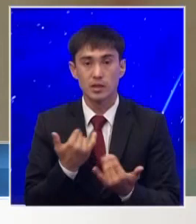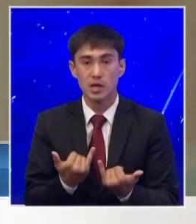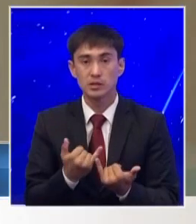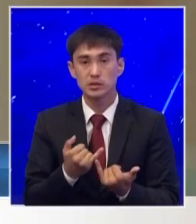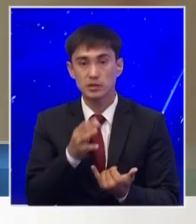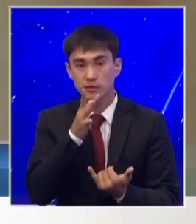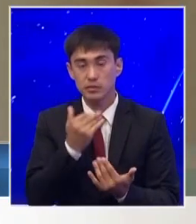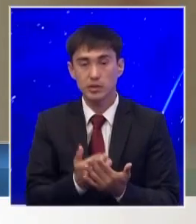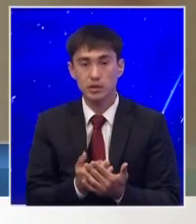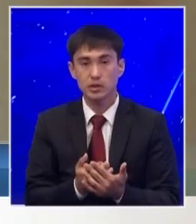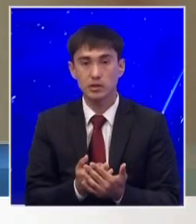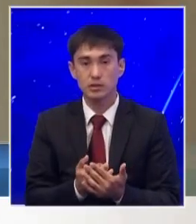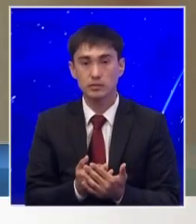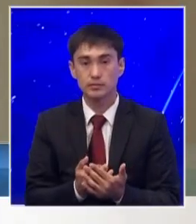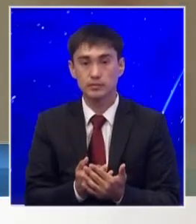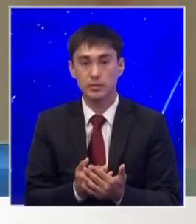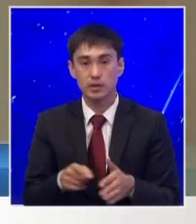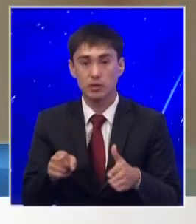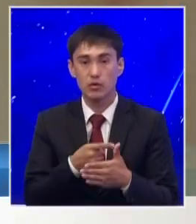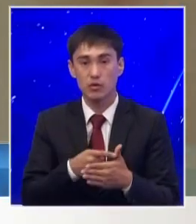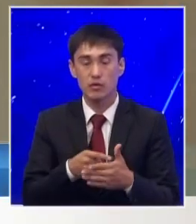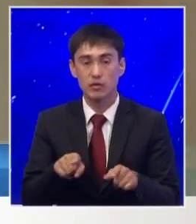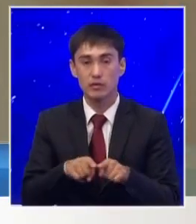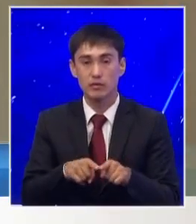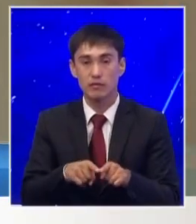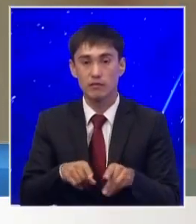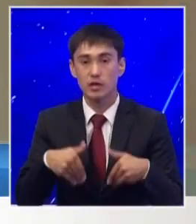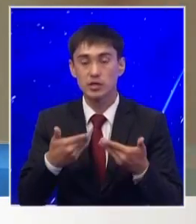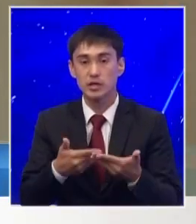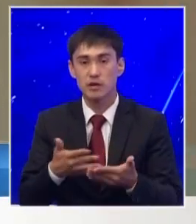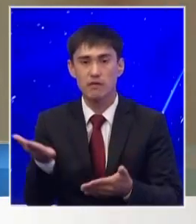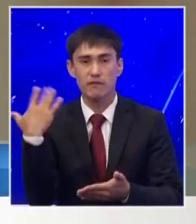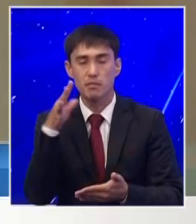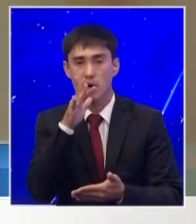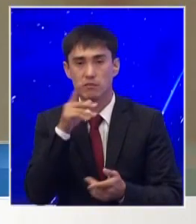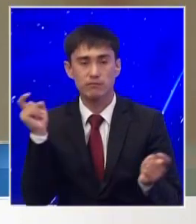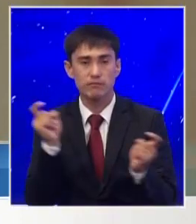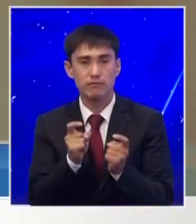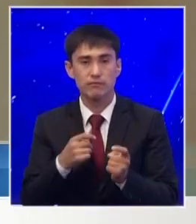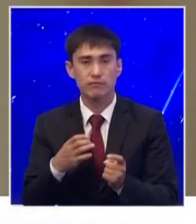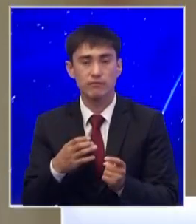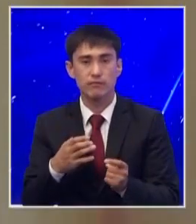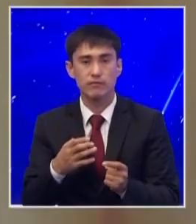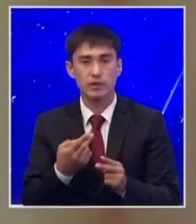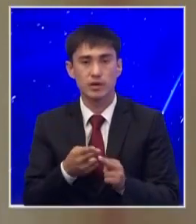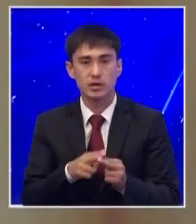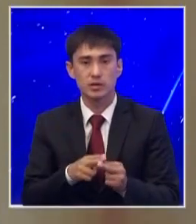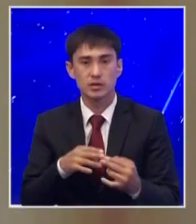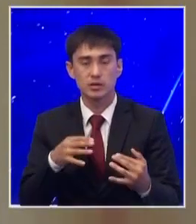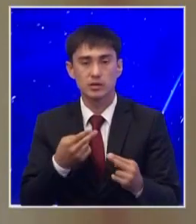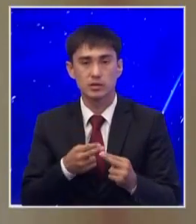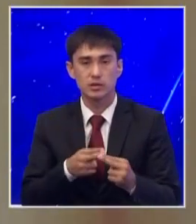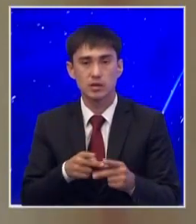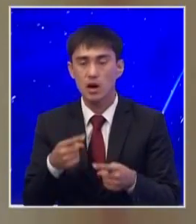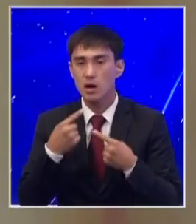не всегда эти отношения носили такой вооруженный, военный характер, конфликтный характер. Надо сказать, что эти отношения имели